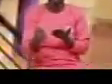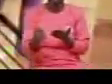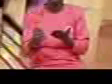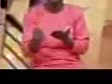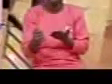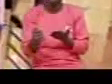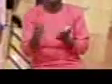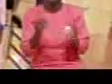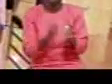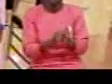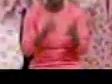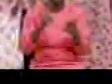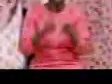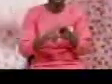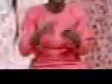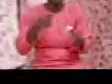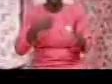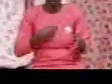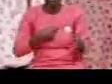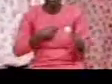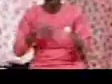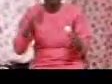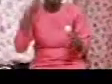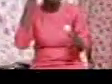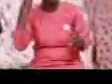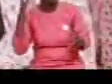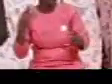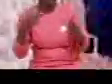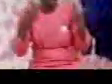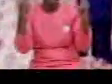Amen, ce sera le son de ma